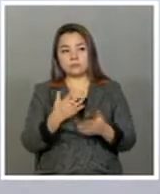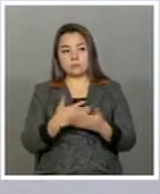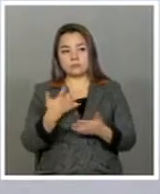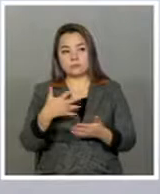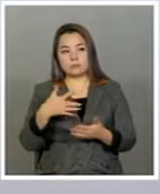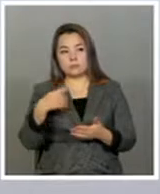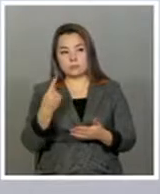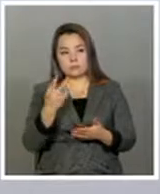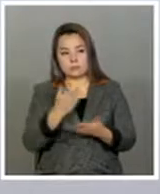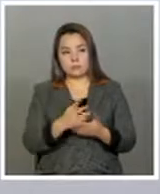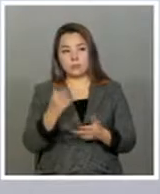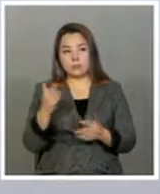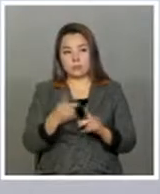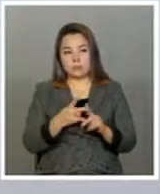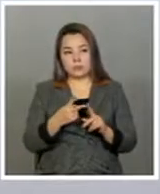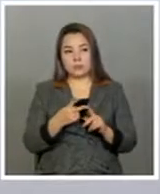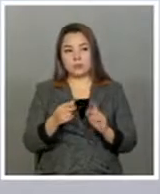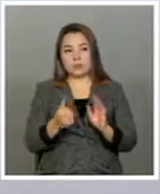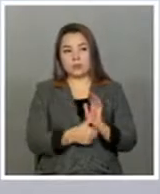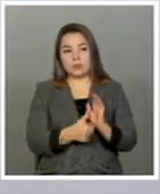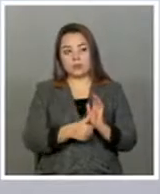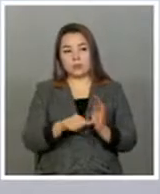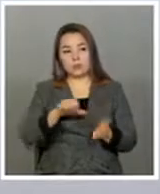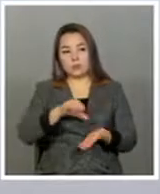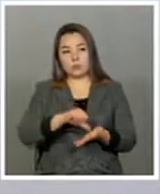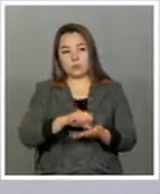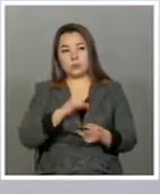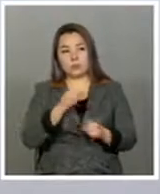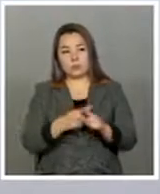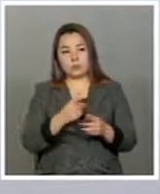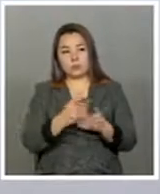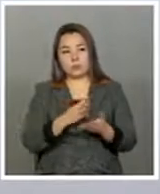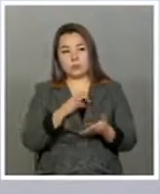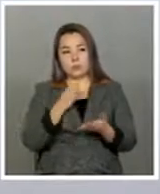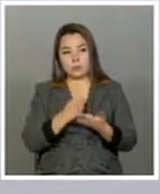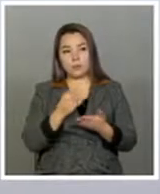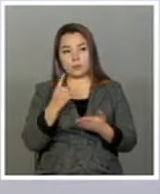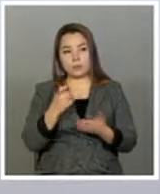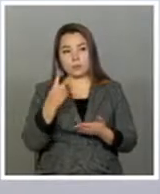екінші және алтыншы мүшелері қосындысының мәні 102.